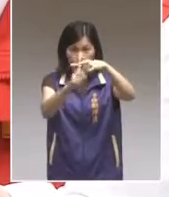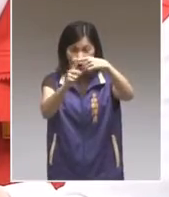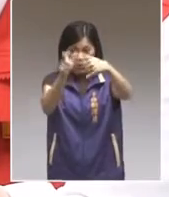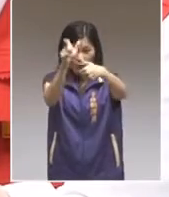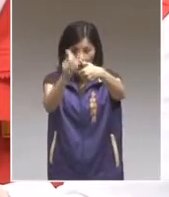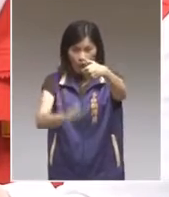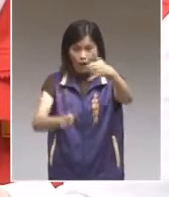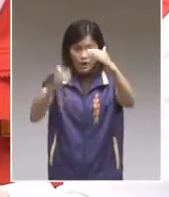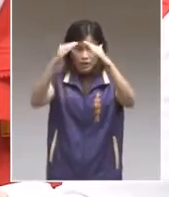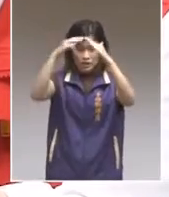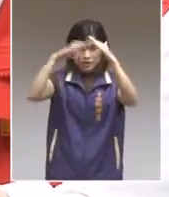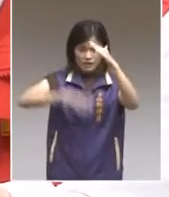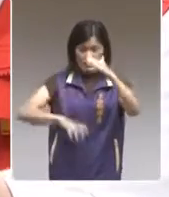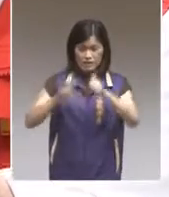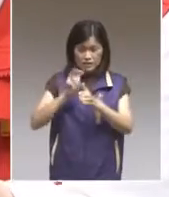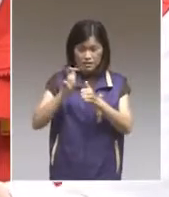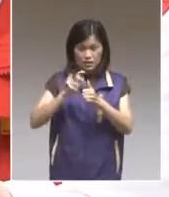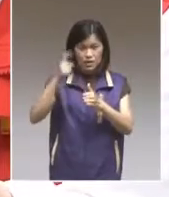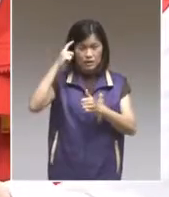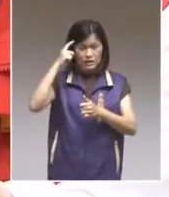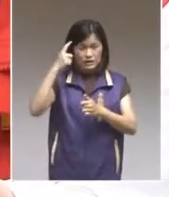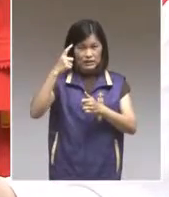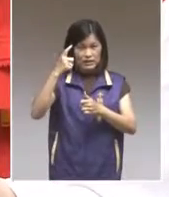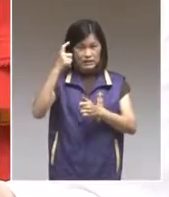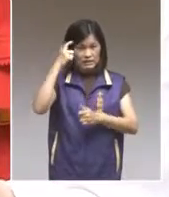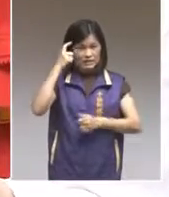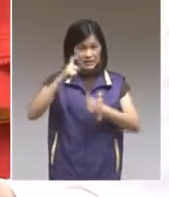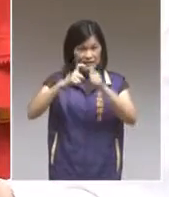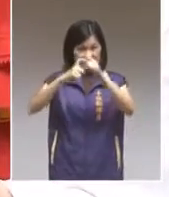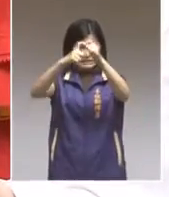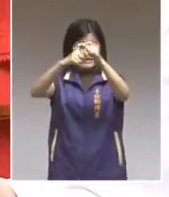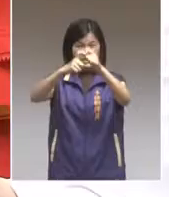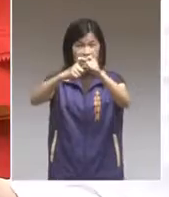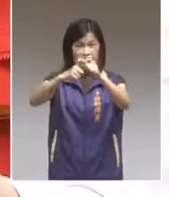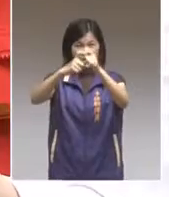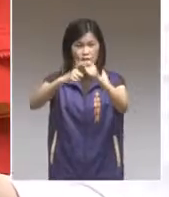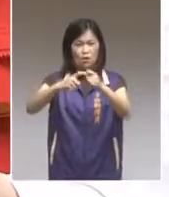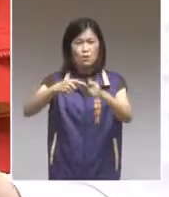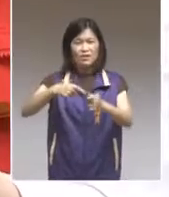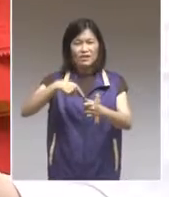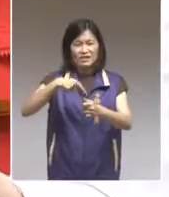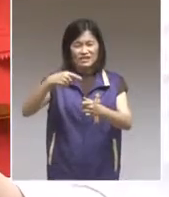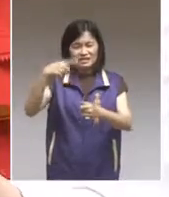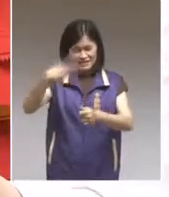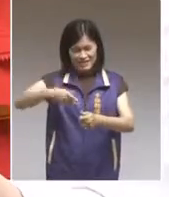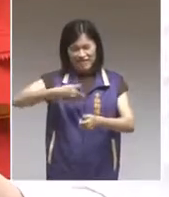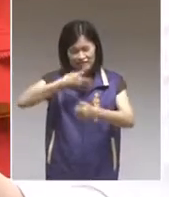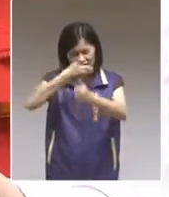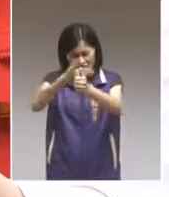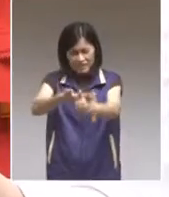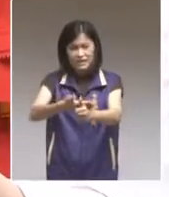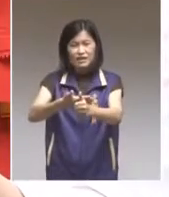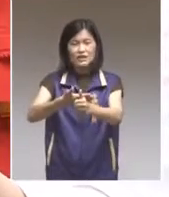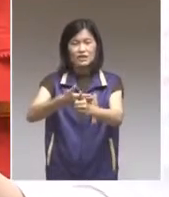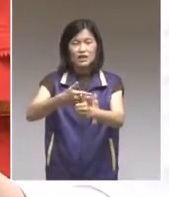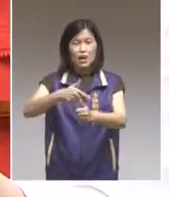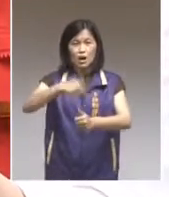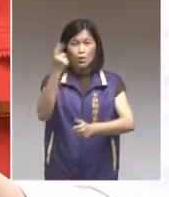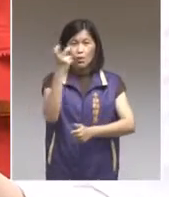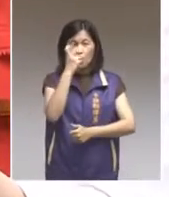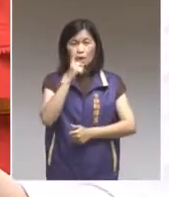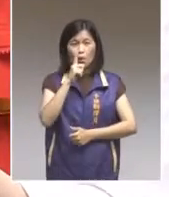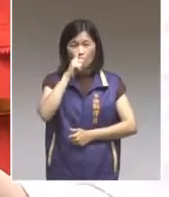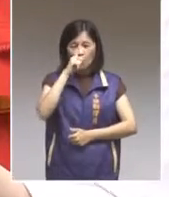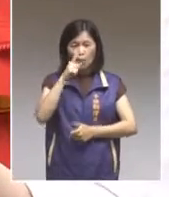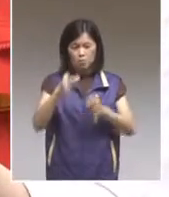这个居家照护的第十天，我们还是会 UV 或一支快筛试剂给你。你已经确诊了，阿里被照寻第